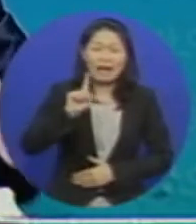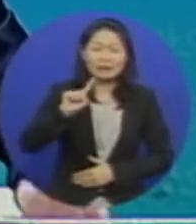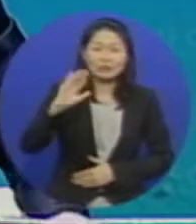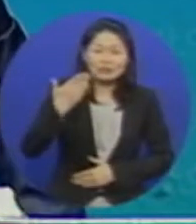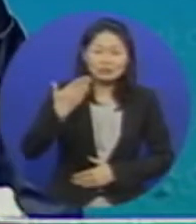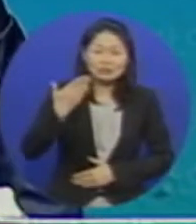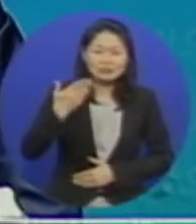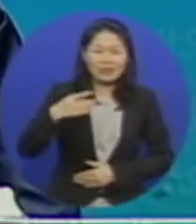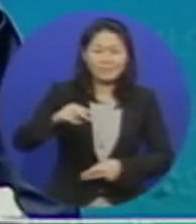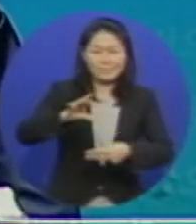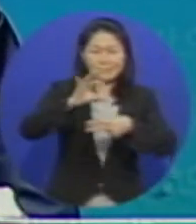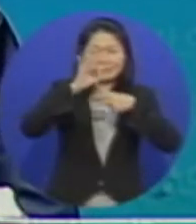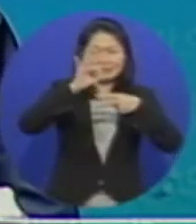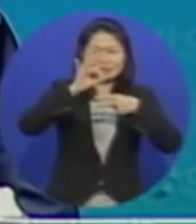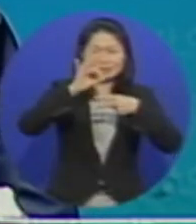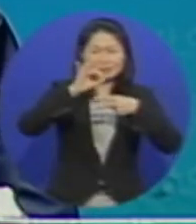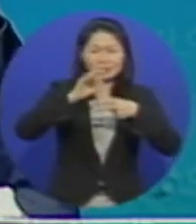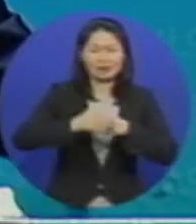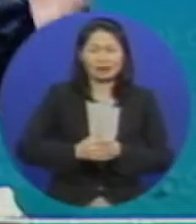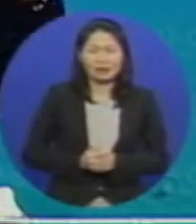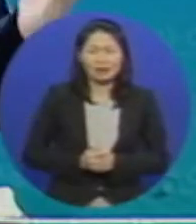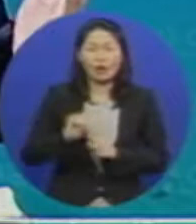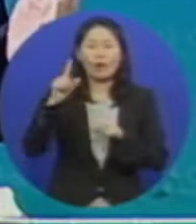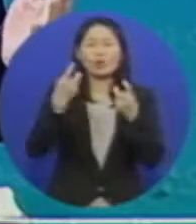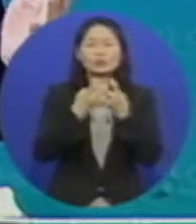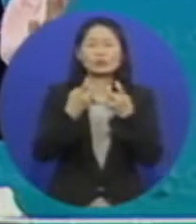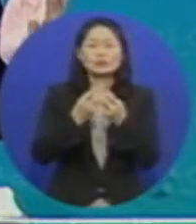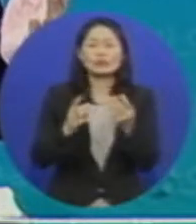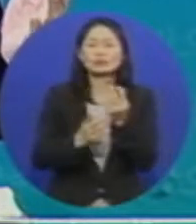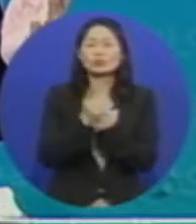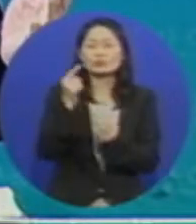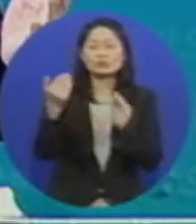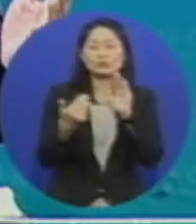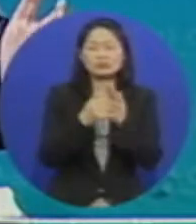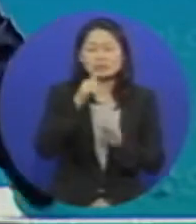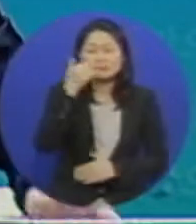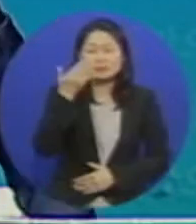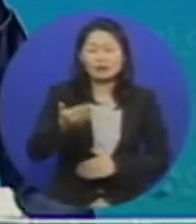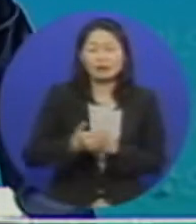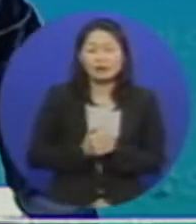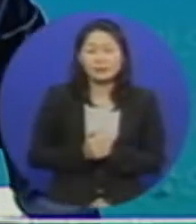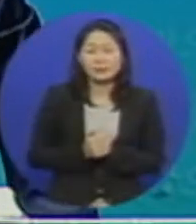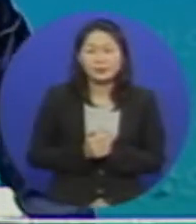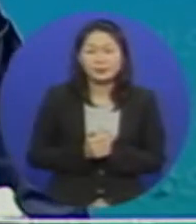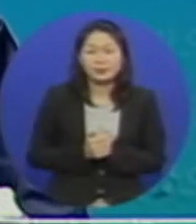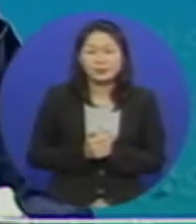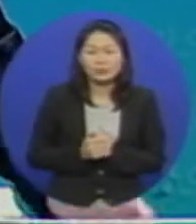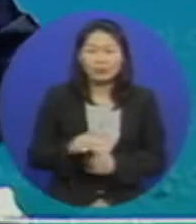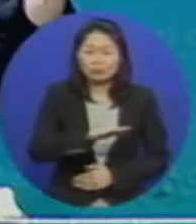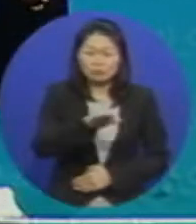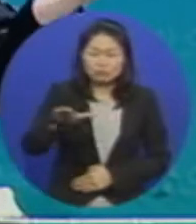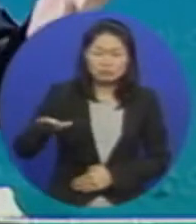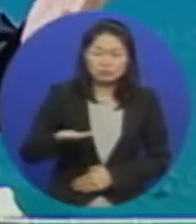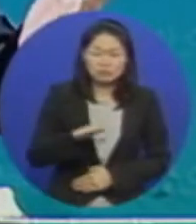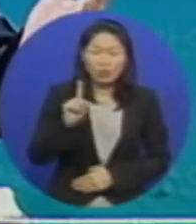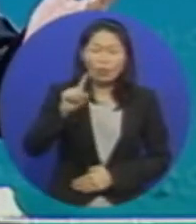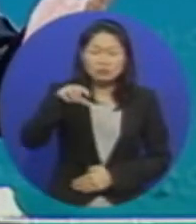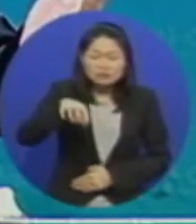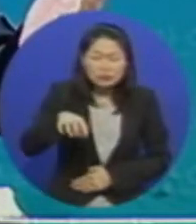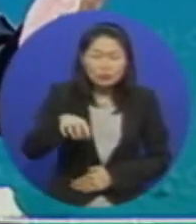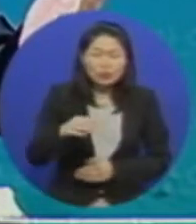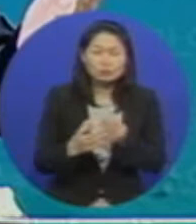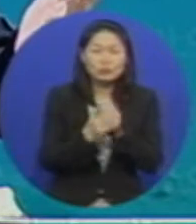빵점 해요 어떻게 통일을 할 겁니까 도대체 어디서 통일을 이룰 수